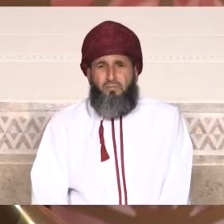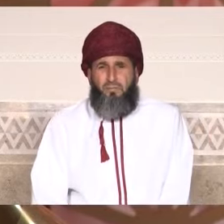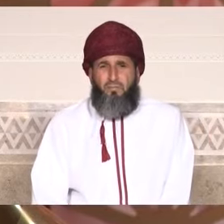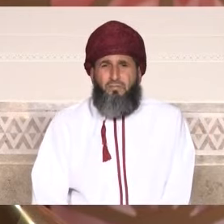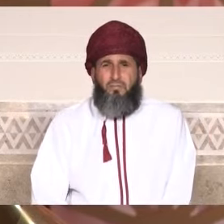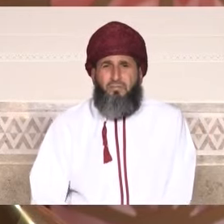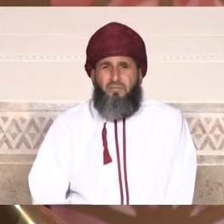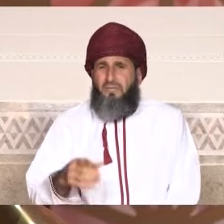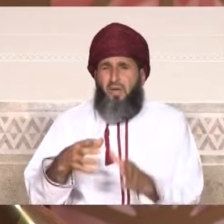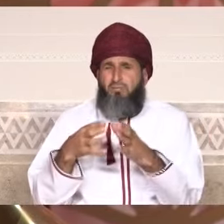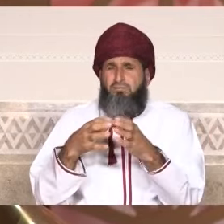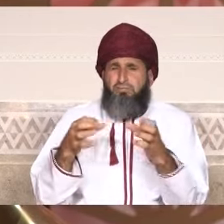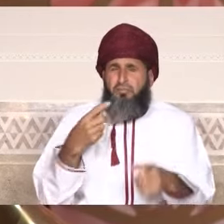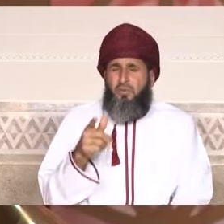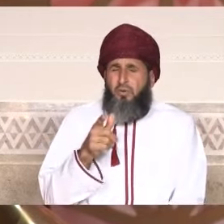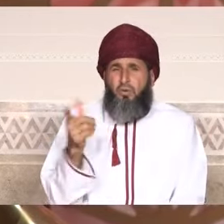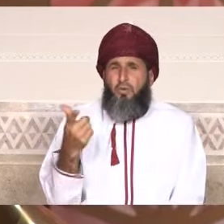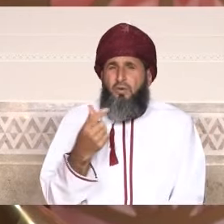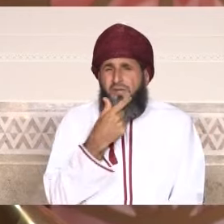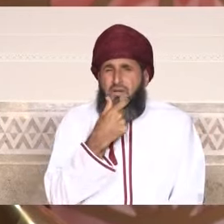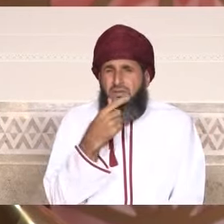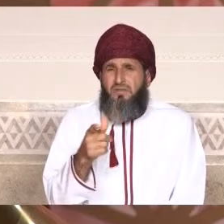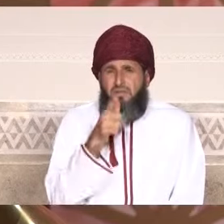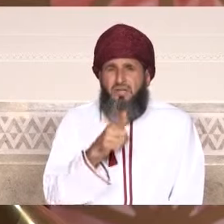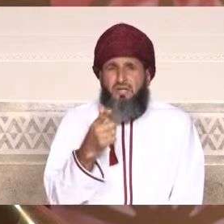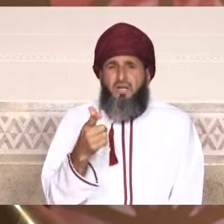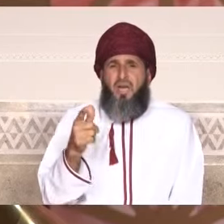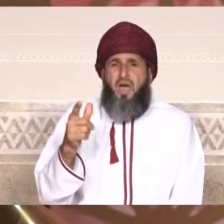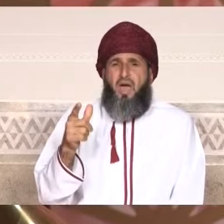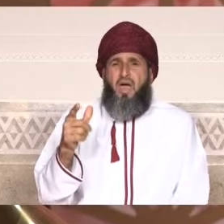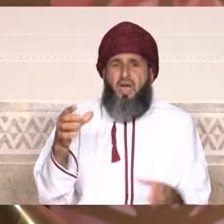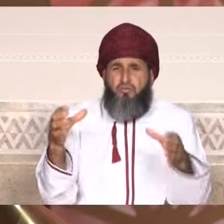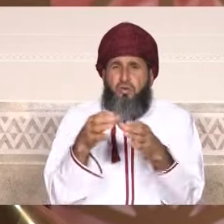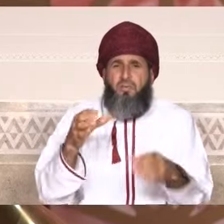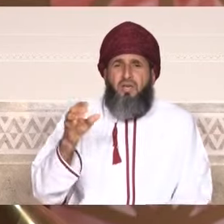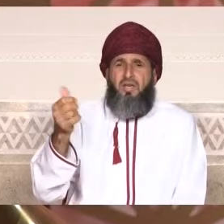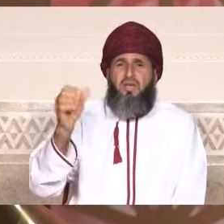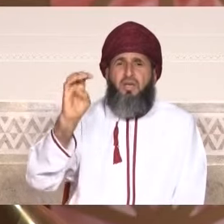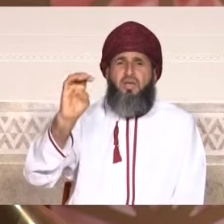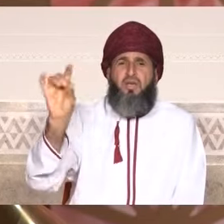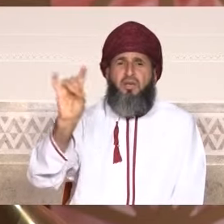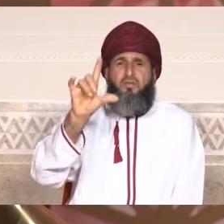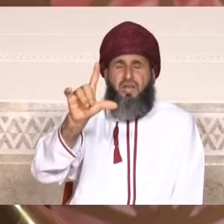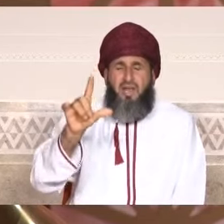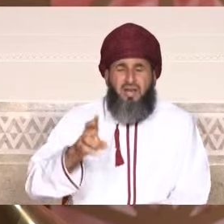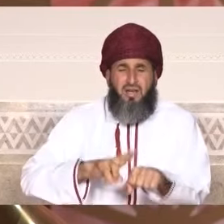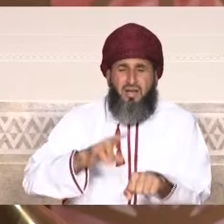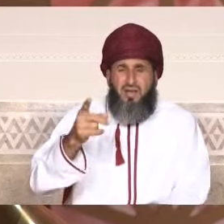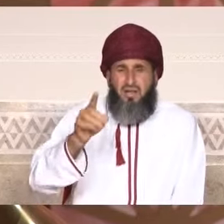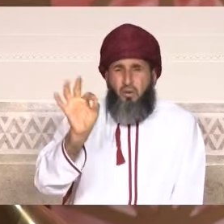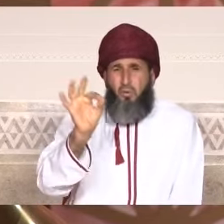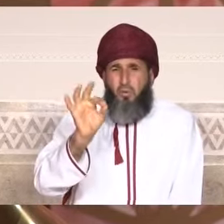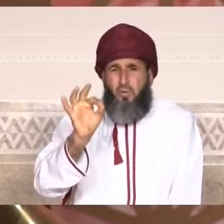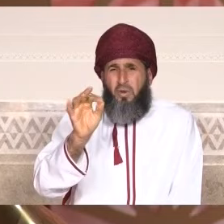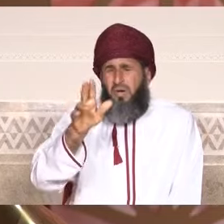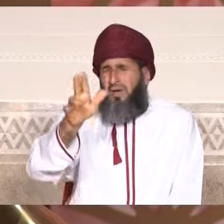ماجستيك بلورال، جمع الإجلال. ولذلك فإن على سبيل المثال ملوك المملكة المتحدة